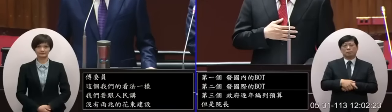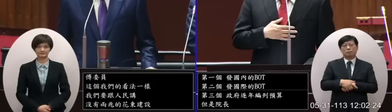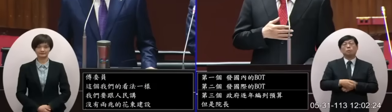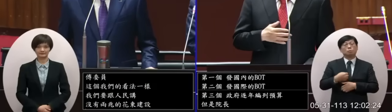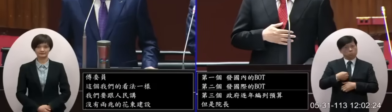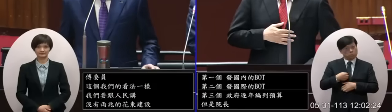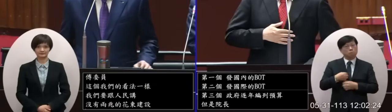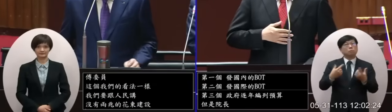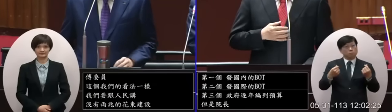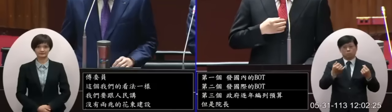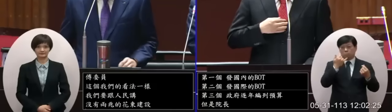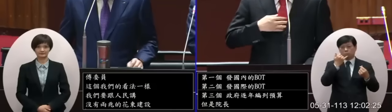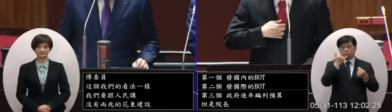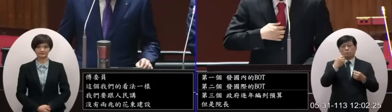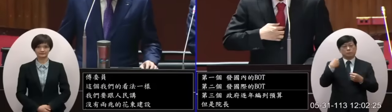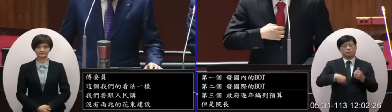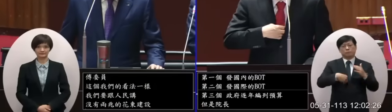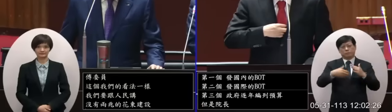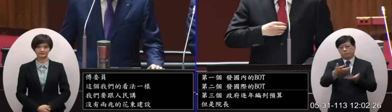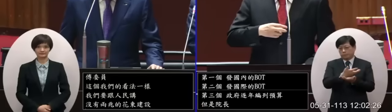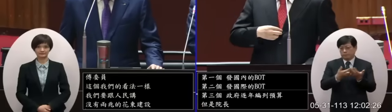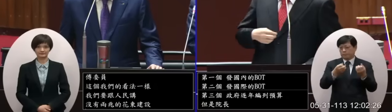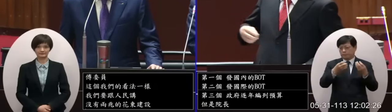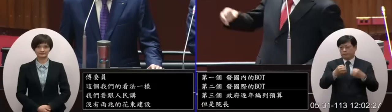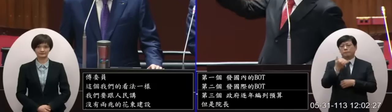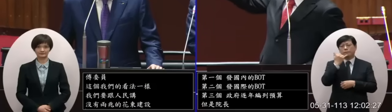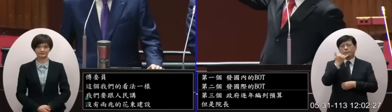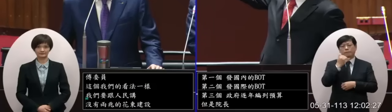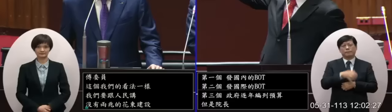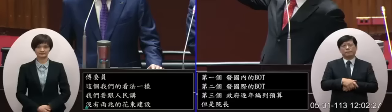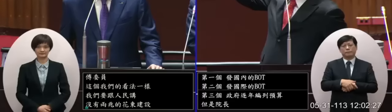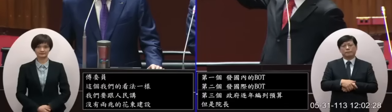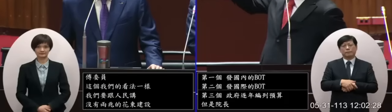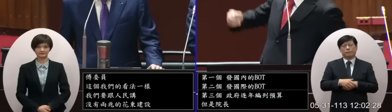本席也可以来协商。好，